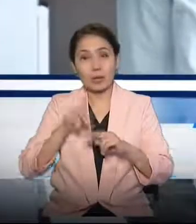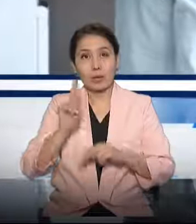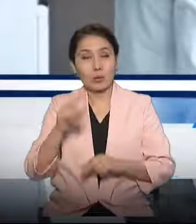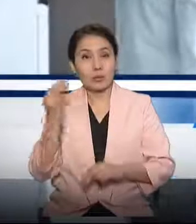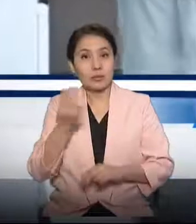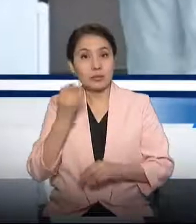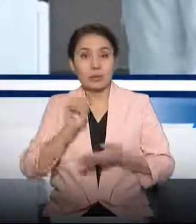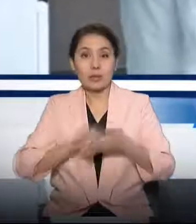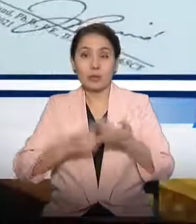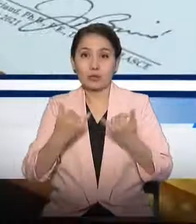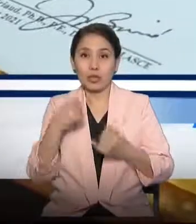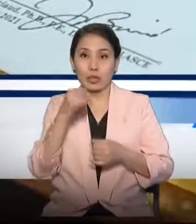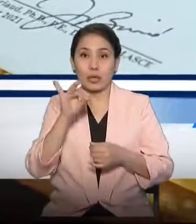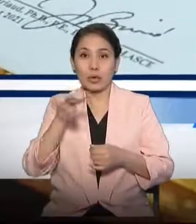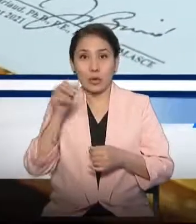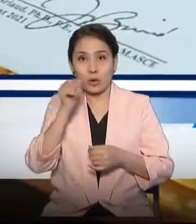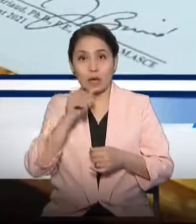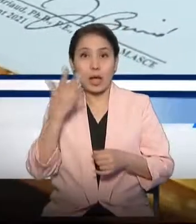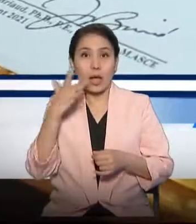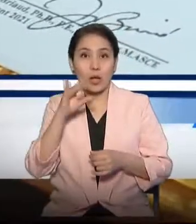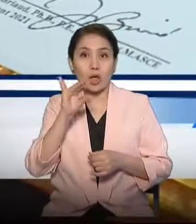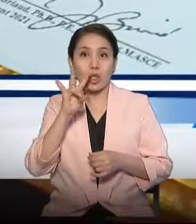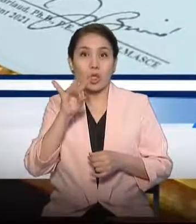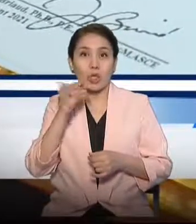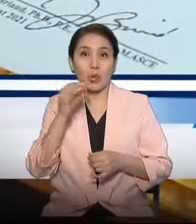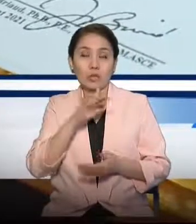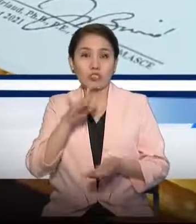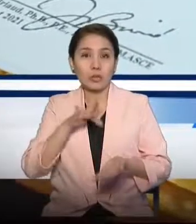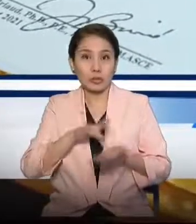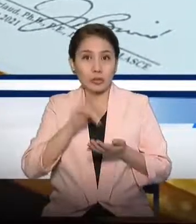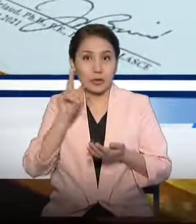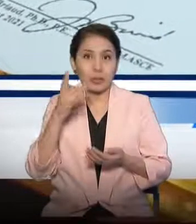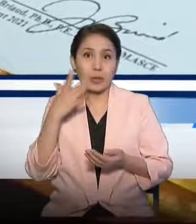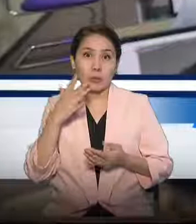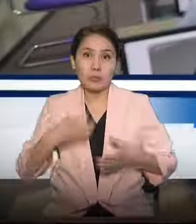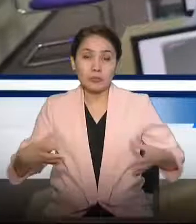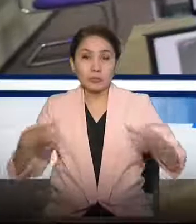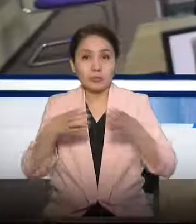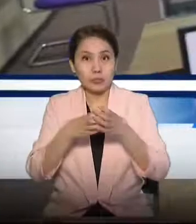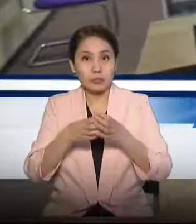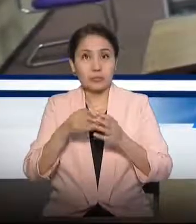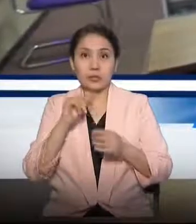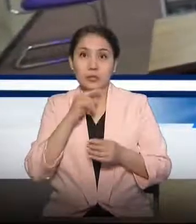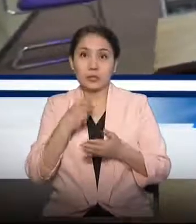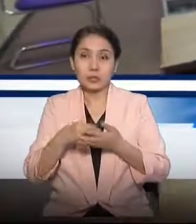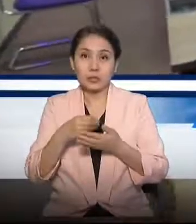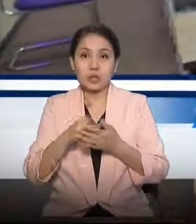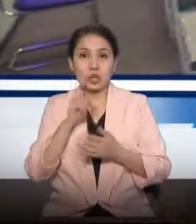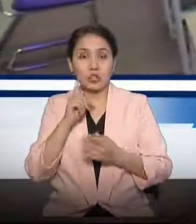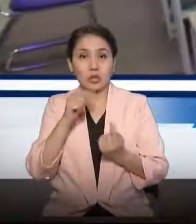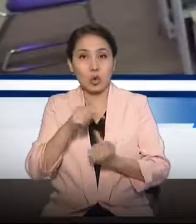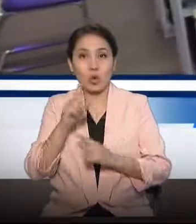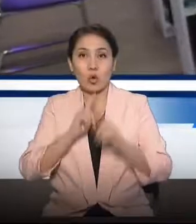qiziqishlari sabab joriy yilning iyul oyida AQShning Nyu-York shahrida o'tkaziladigan Birlashgan Millatlar Tashkiloti ijtimoiy-iqtisodiy kengashining yoshlarga